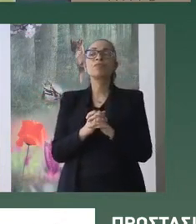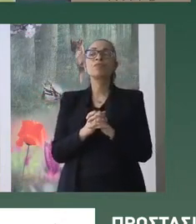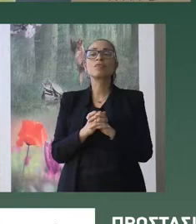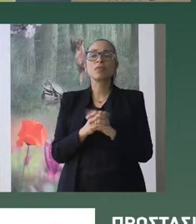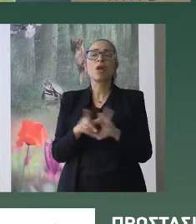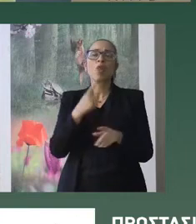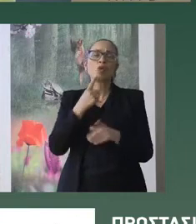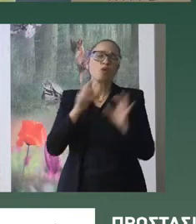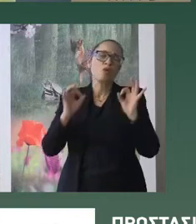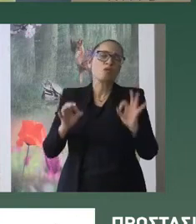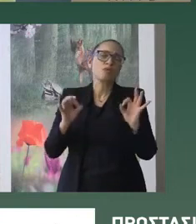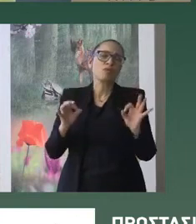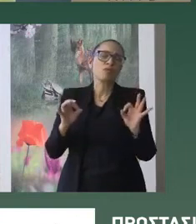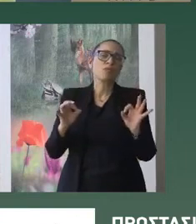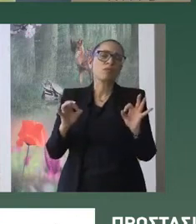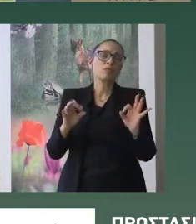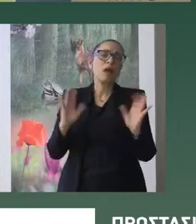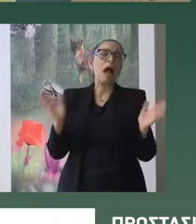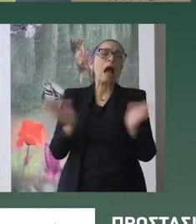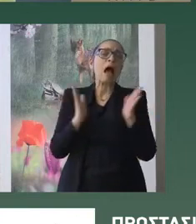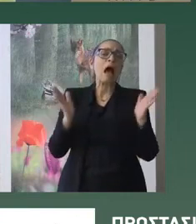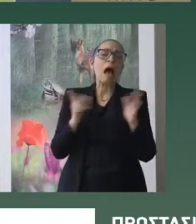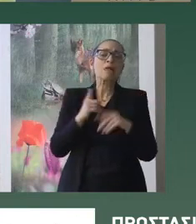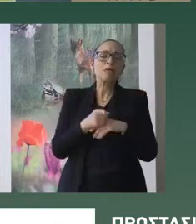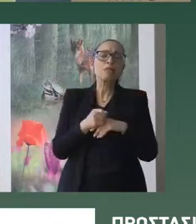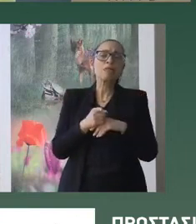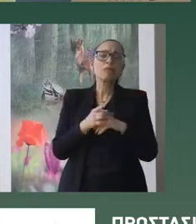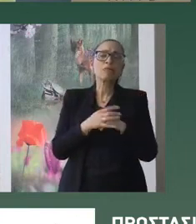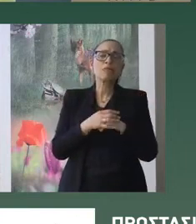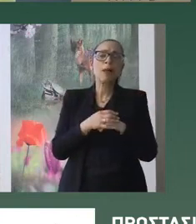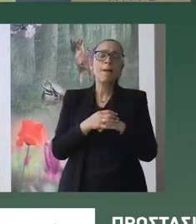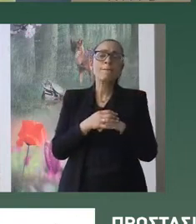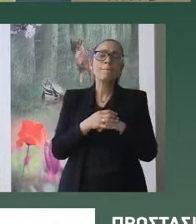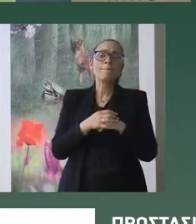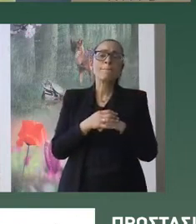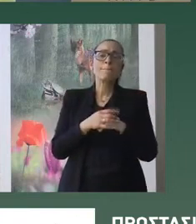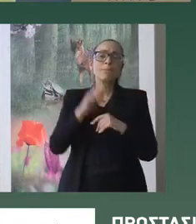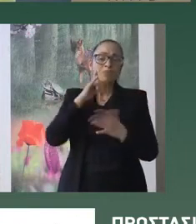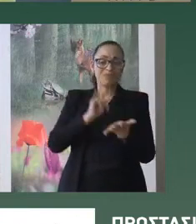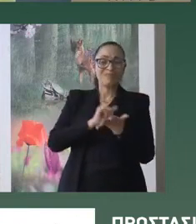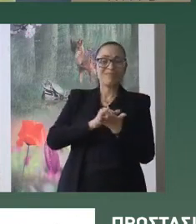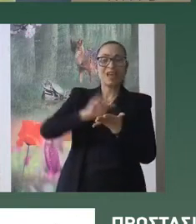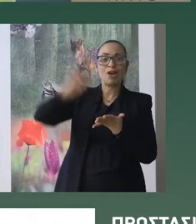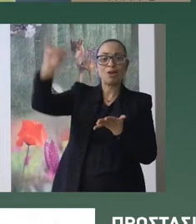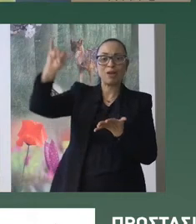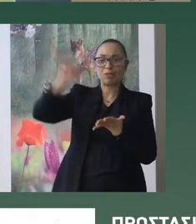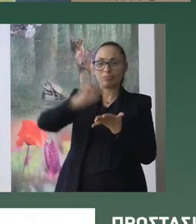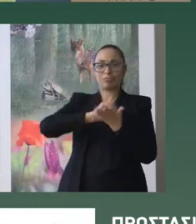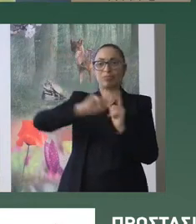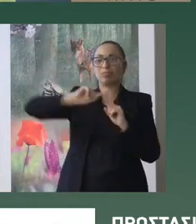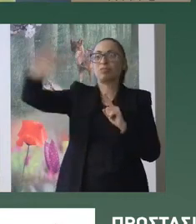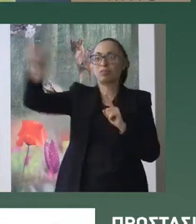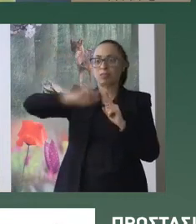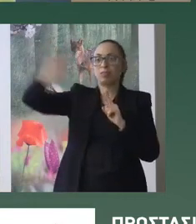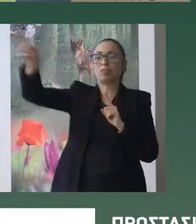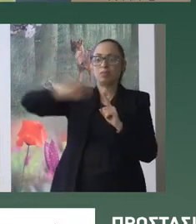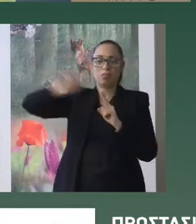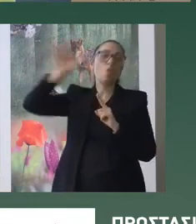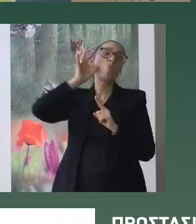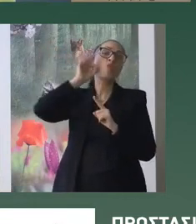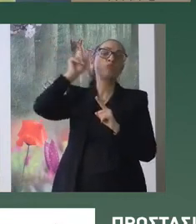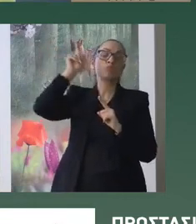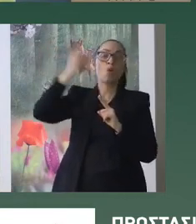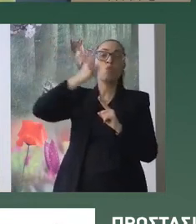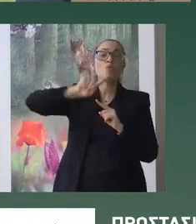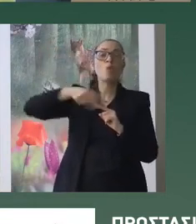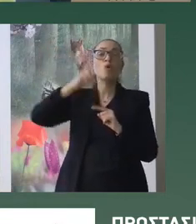θα το πω αναγκαστικά, αν πας με το αεροπλάνο 4 φορές πήγαινε στη Θεσσαλονίκη, είναι 1,28 τόνοι